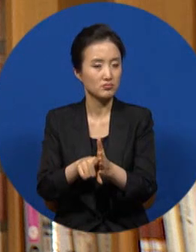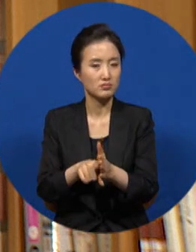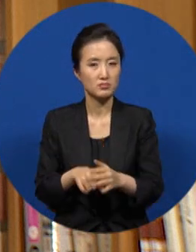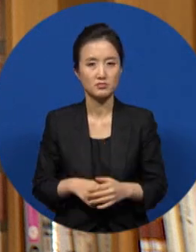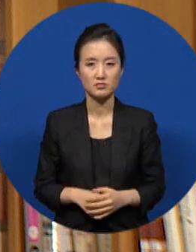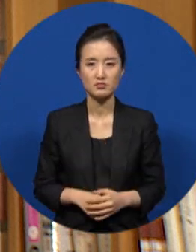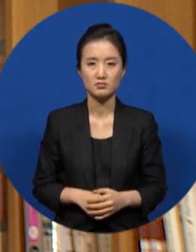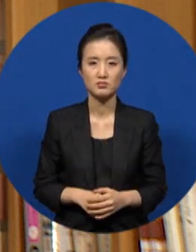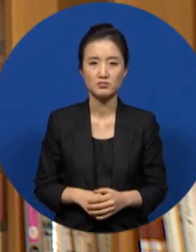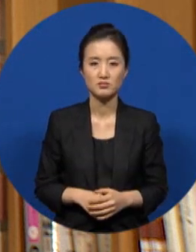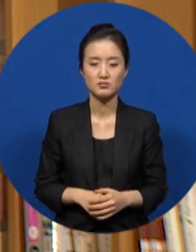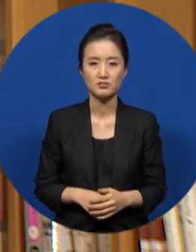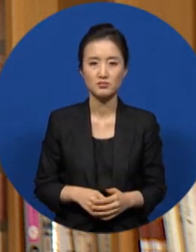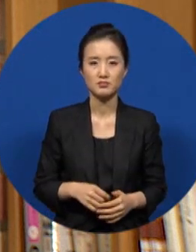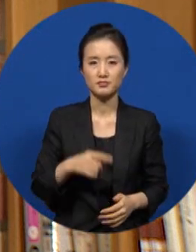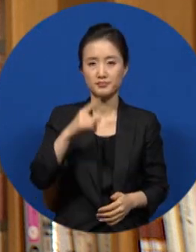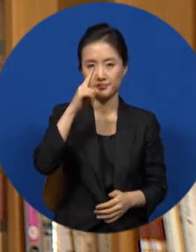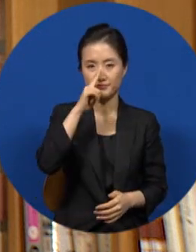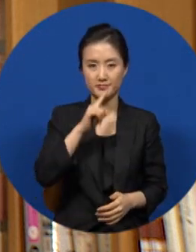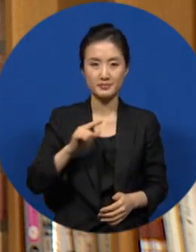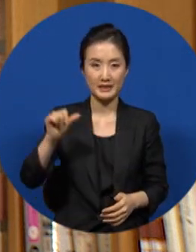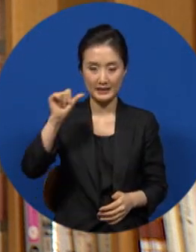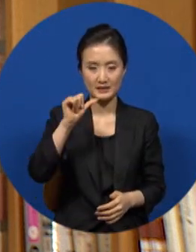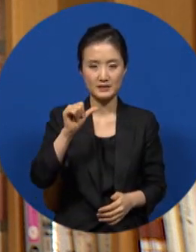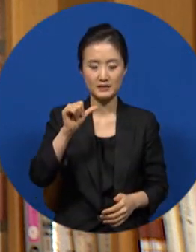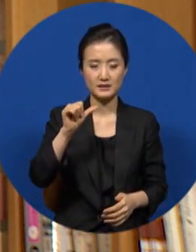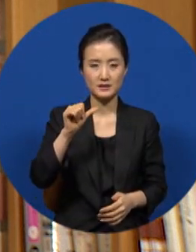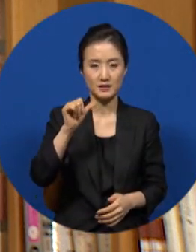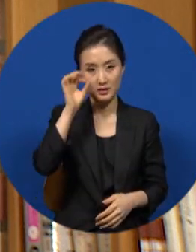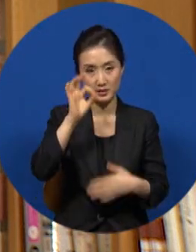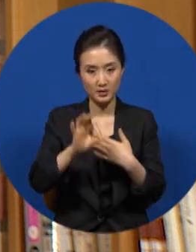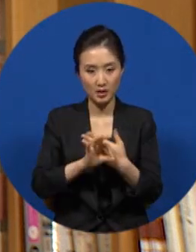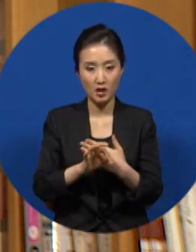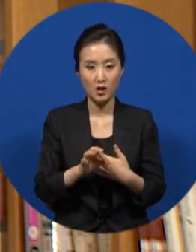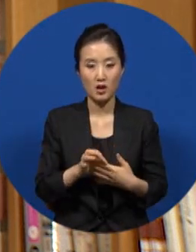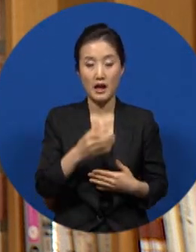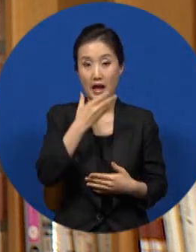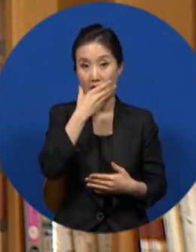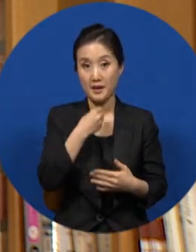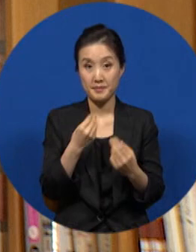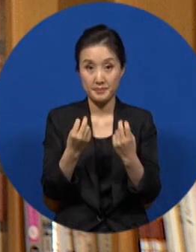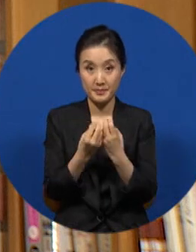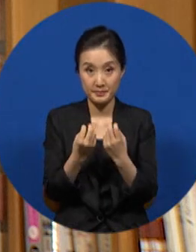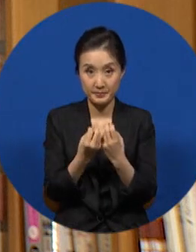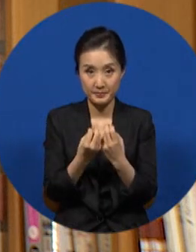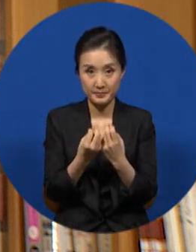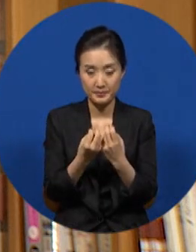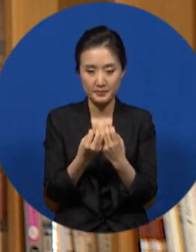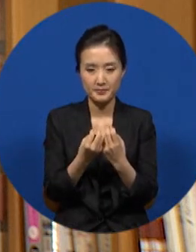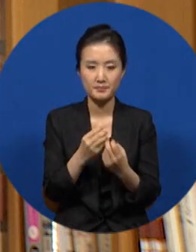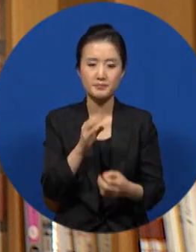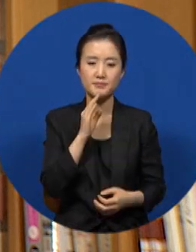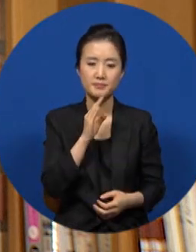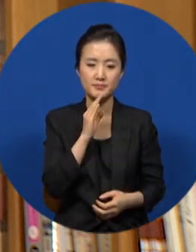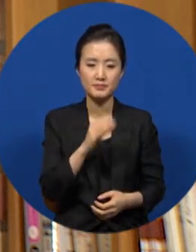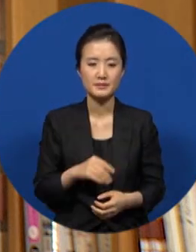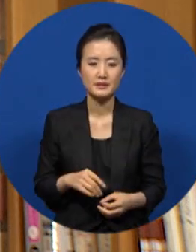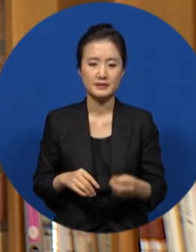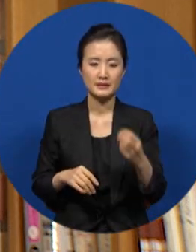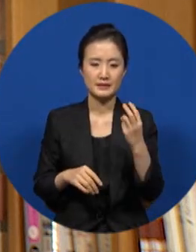이르는 길을 어떻게 표현했냐면은 첫째가 명, 일명, 이운,